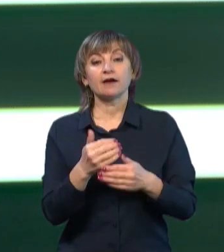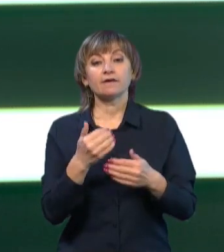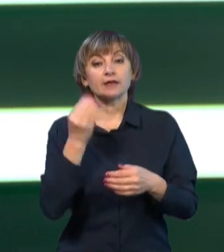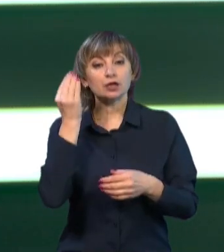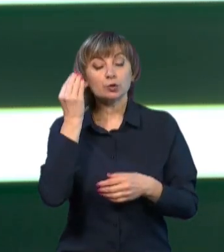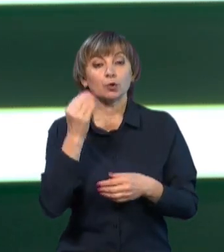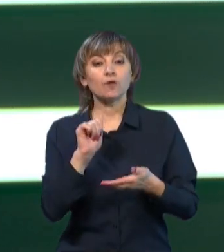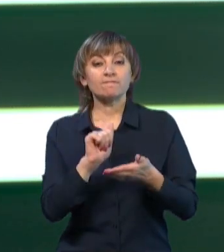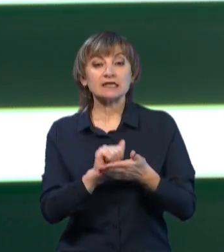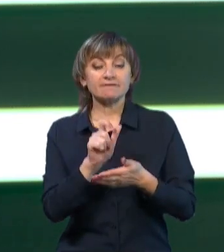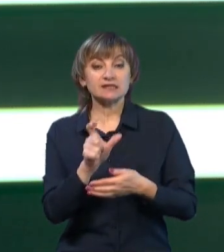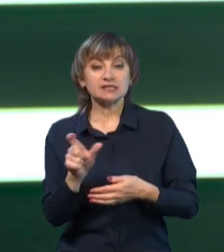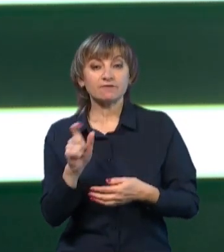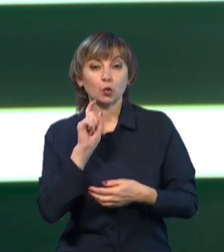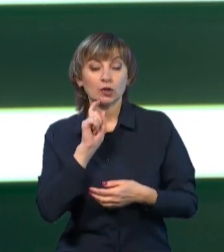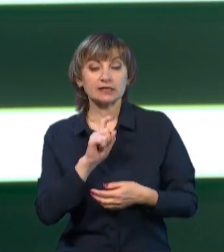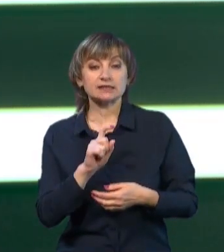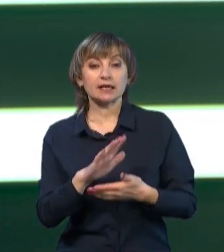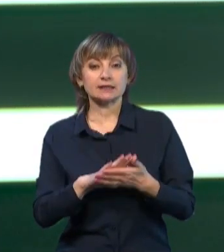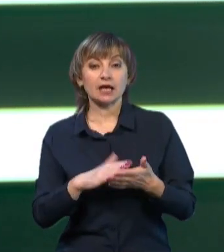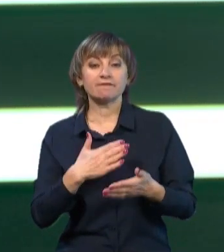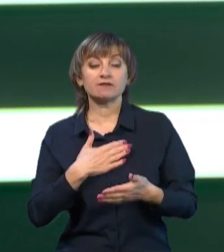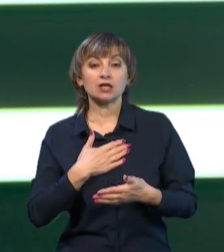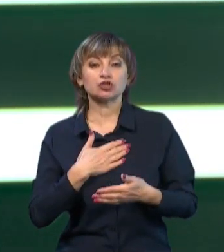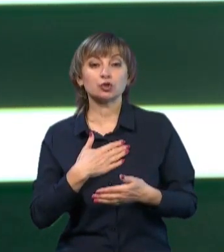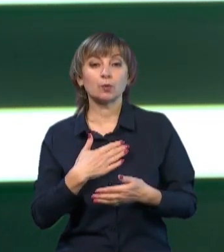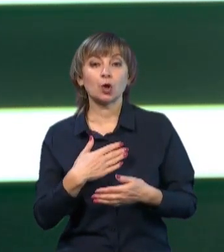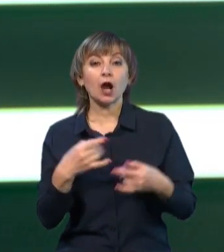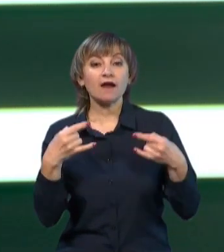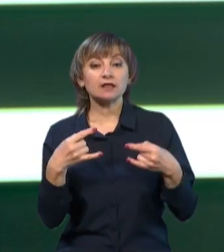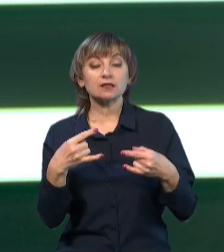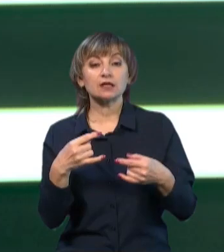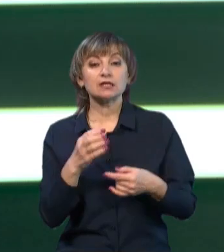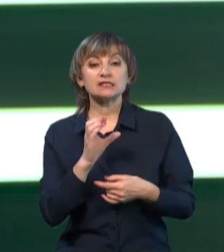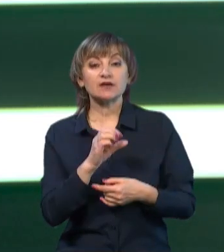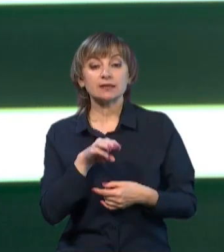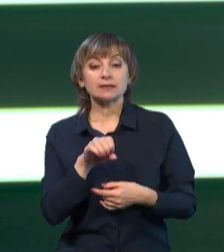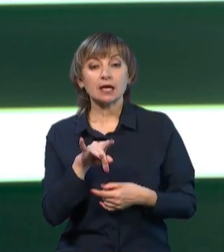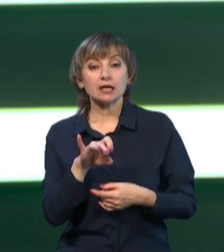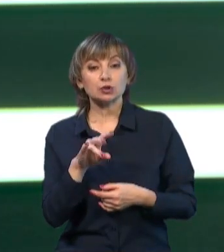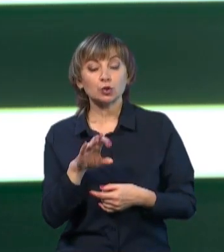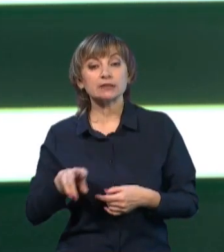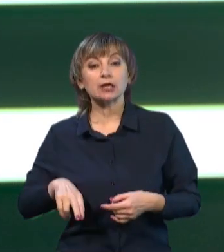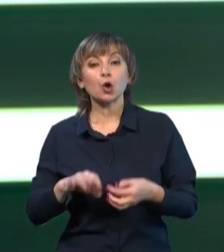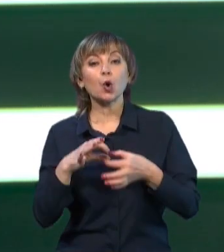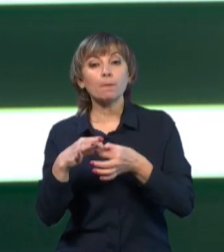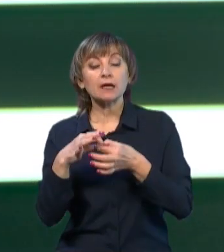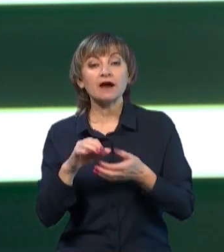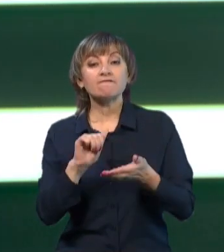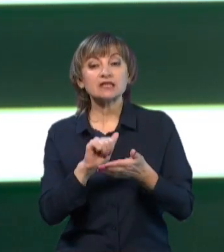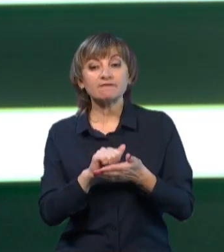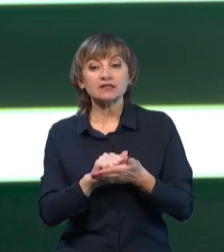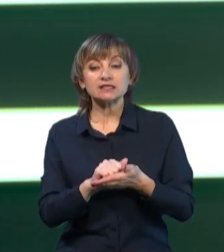думку, видавців українських. І далі у нашому ефірі Світлана Тараторіна, директорка з комунікації